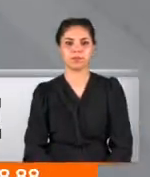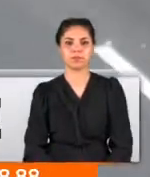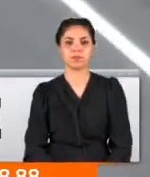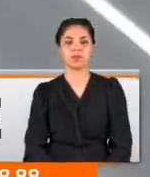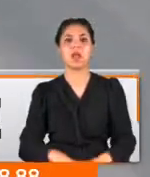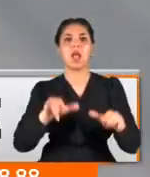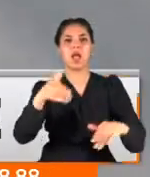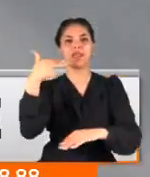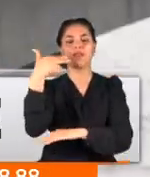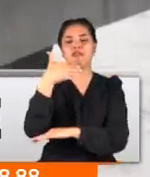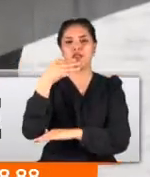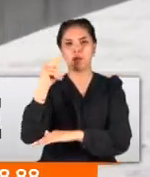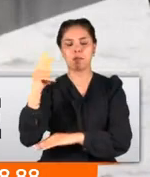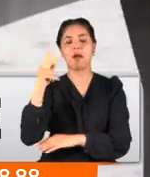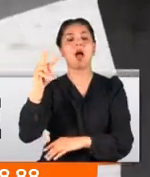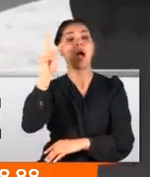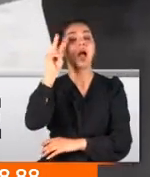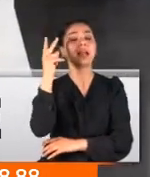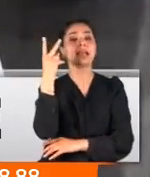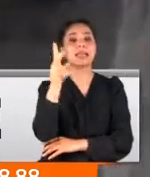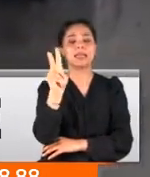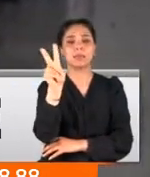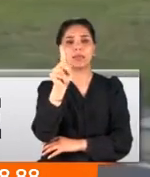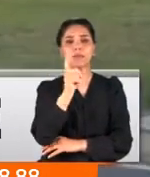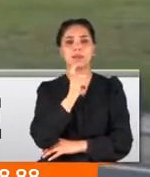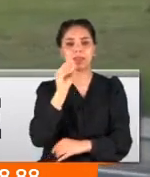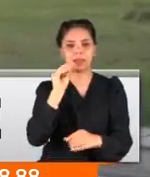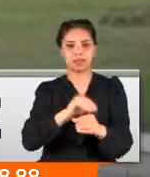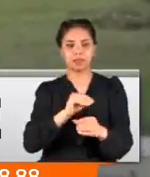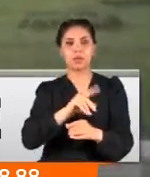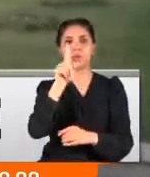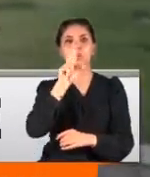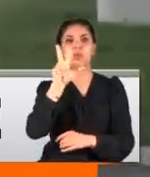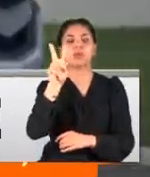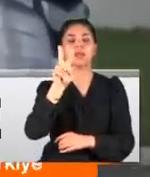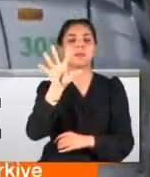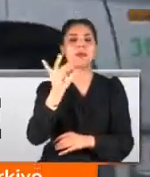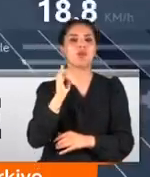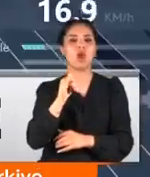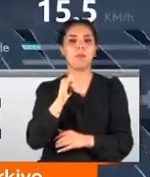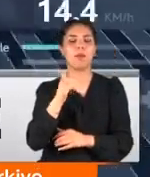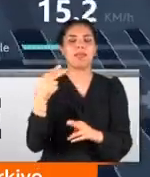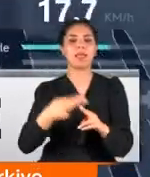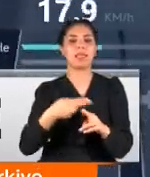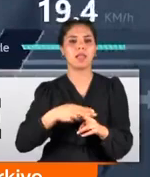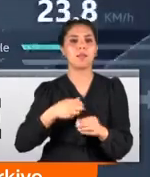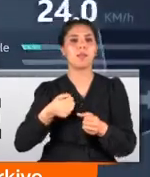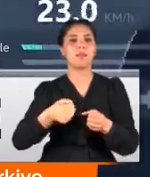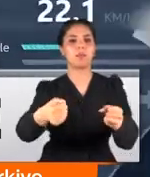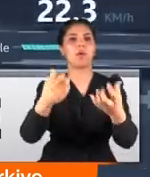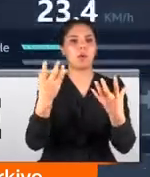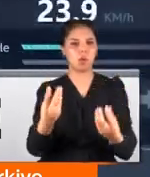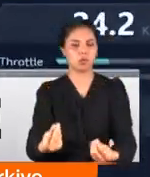Aynı şirket Aralık 2021'de de 125 kilometrelik bir test sürüşü gerçekleştirmişti.